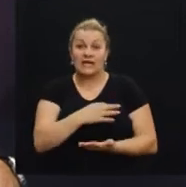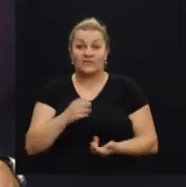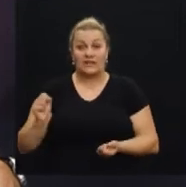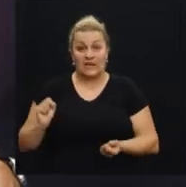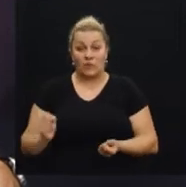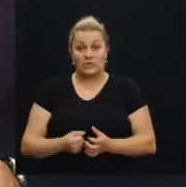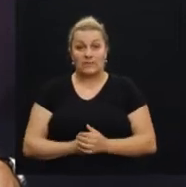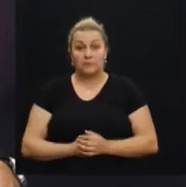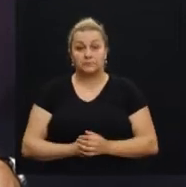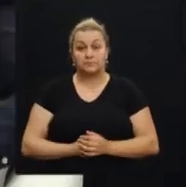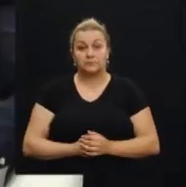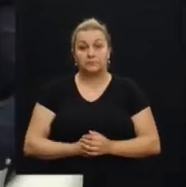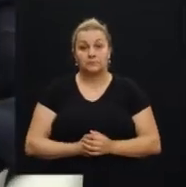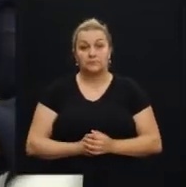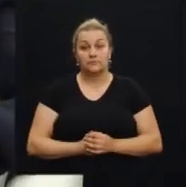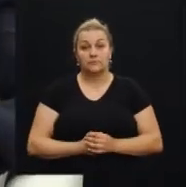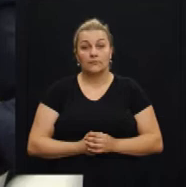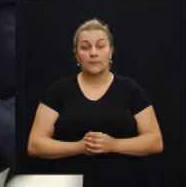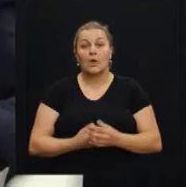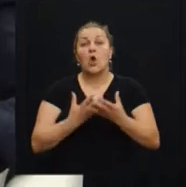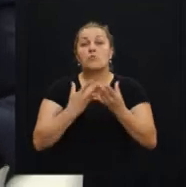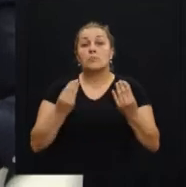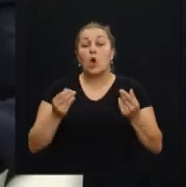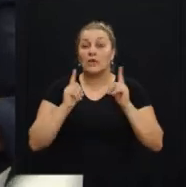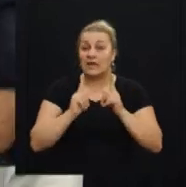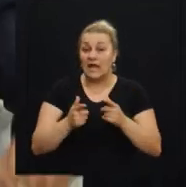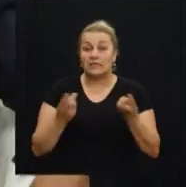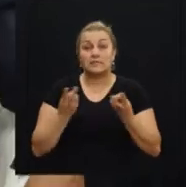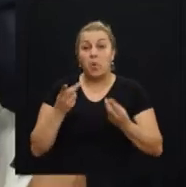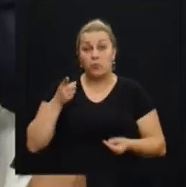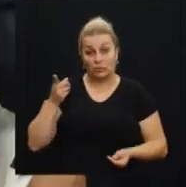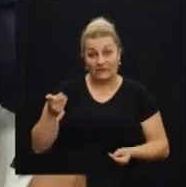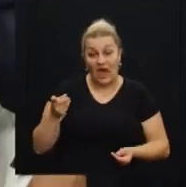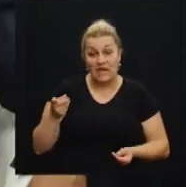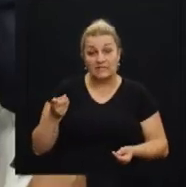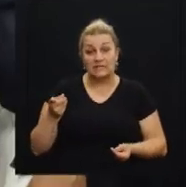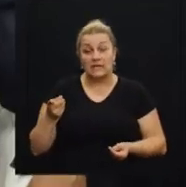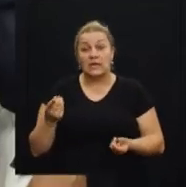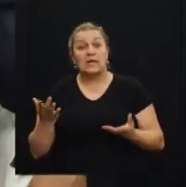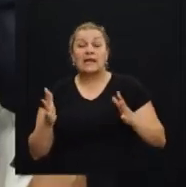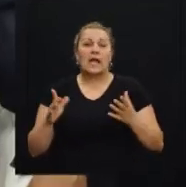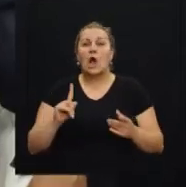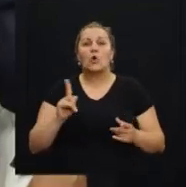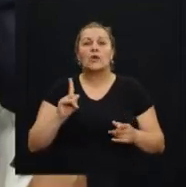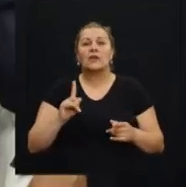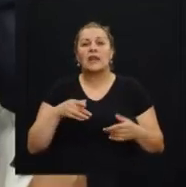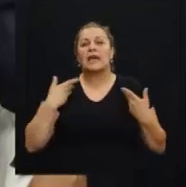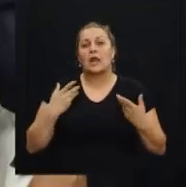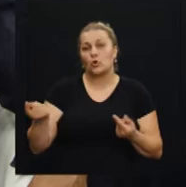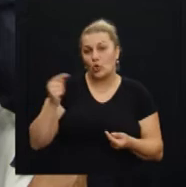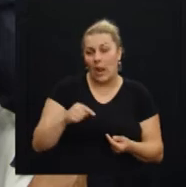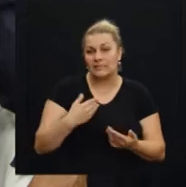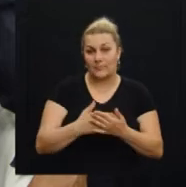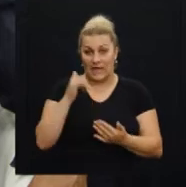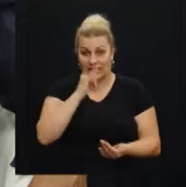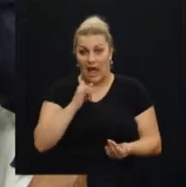hrvatska vojska. Stipe, mnogi ratnici poput vas nekako nerado dolaze